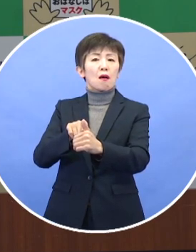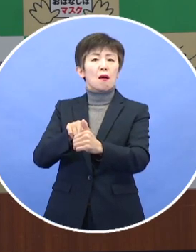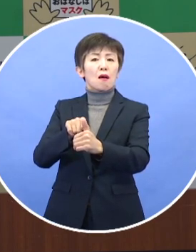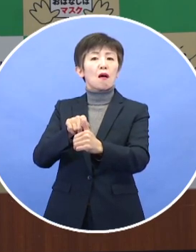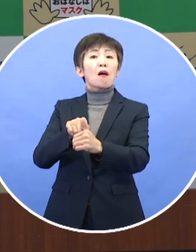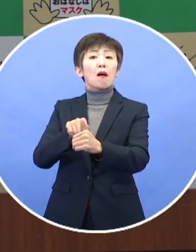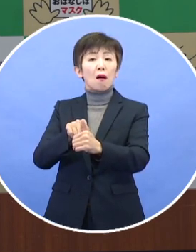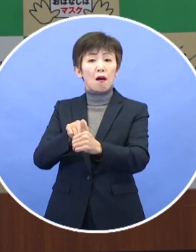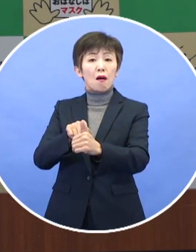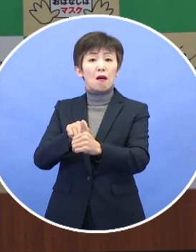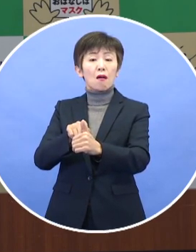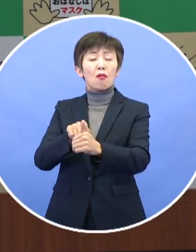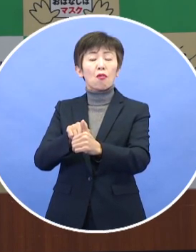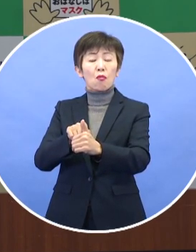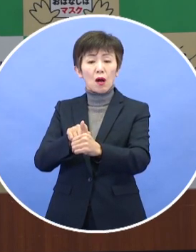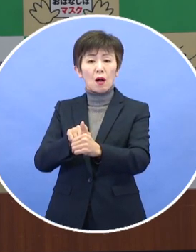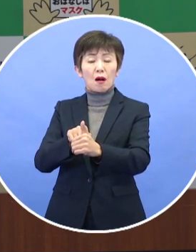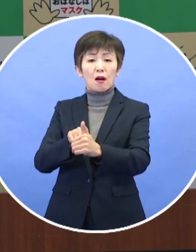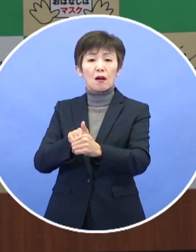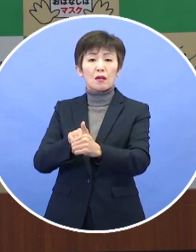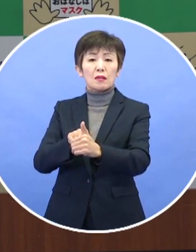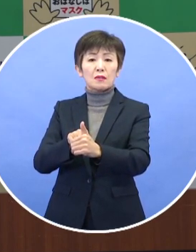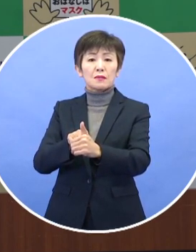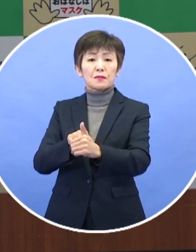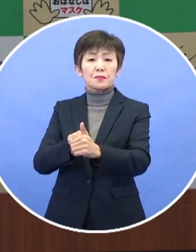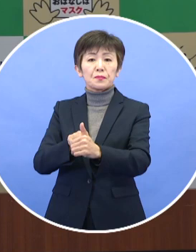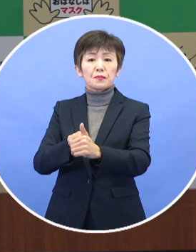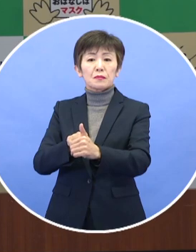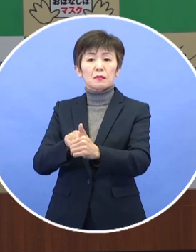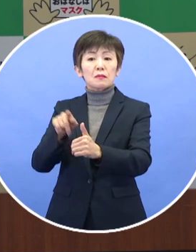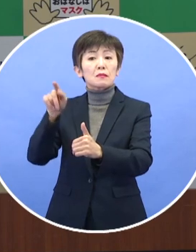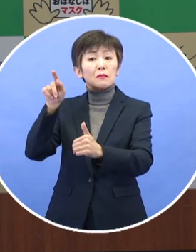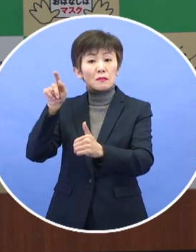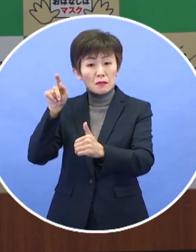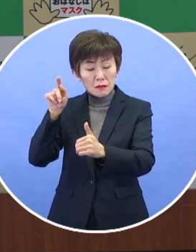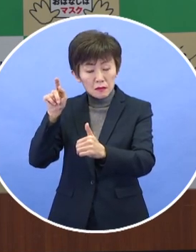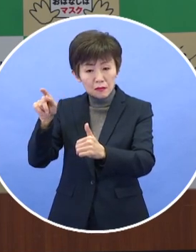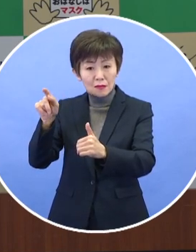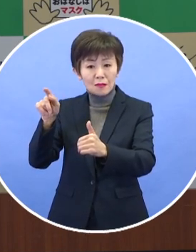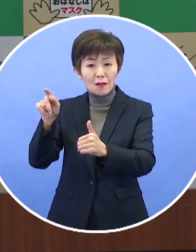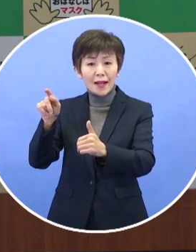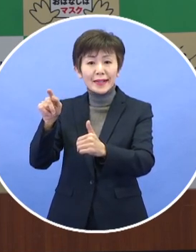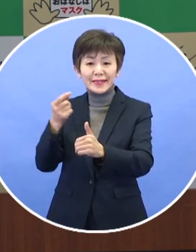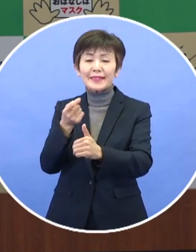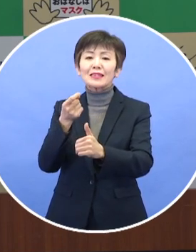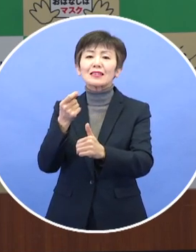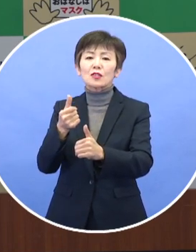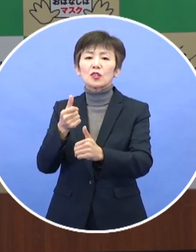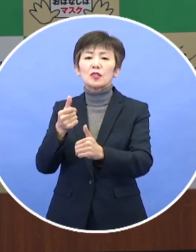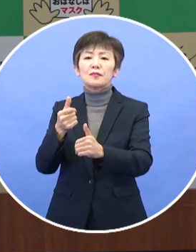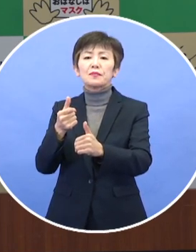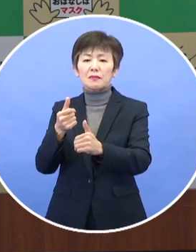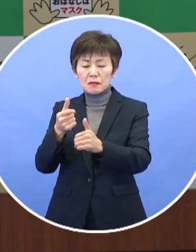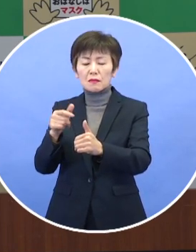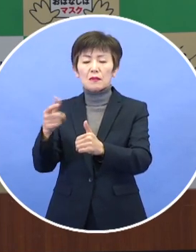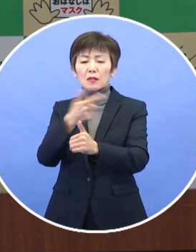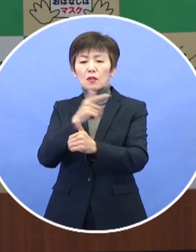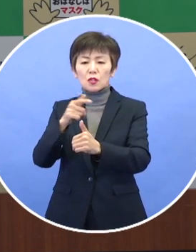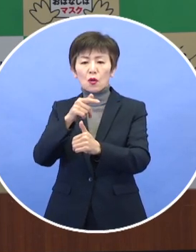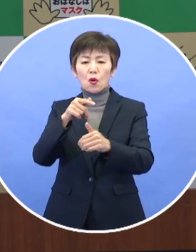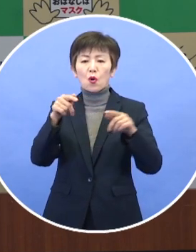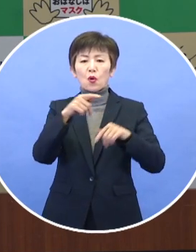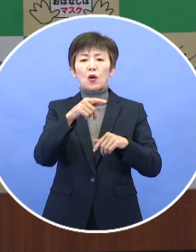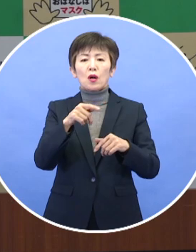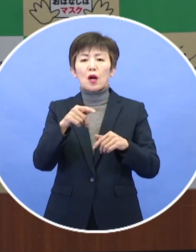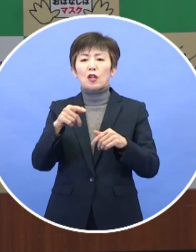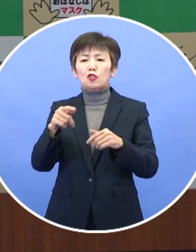都圏統括官は、首都圏のことについては少なくとも各部の部長に指示ができる、そ